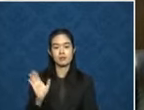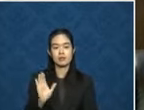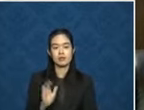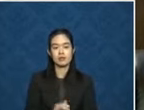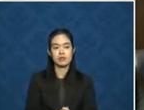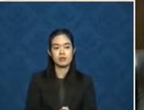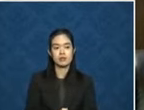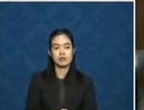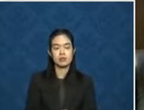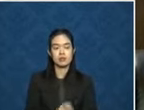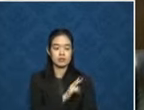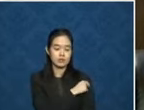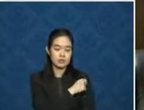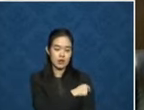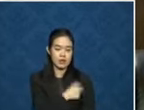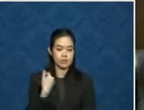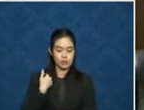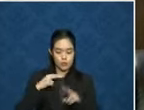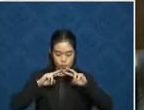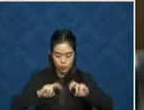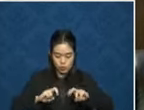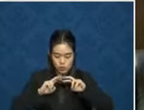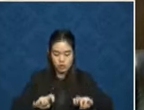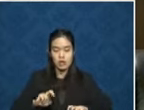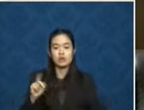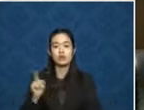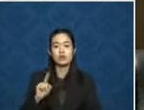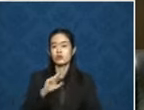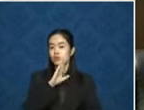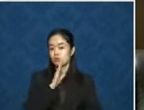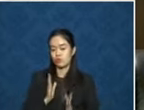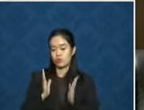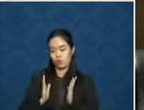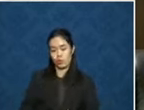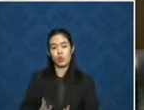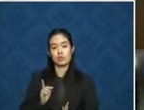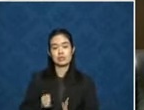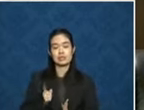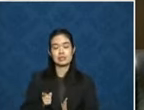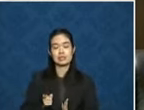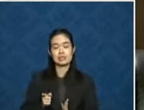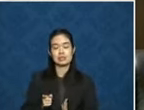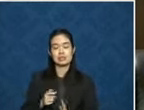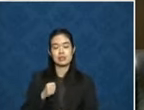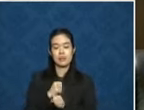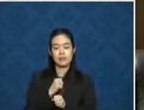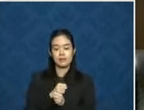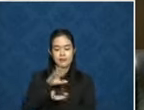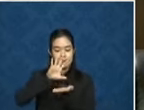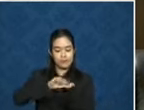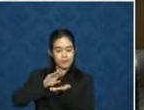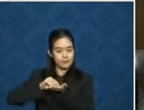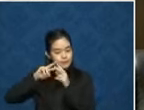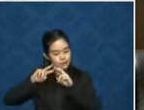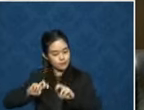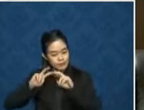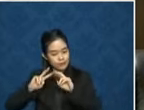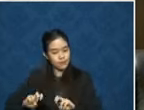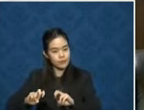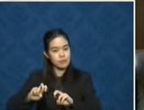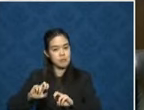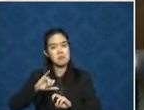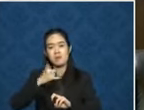างการแพทย์ซึ่งแต่เดิมถ้าใช้มนุษย์ในการทำการวิจัยในการเก็บข้อมูลในการวิเคราะห์ข้อมูลอ